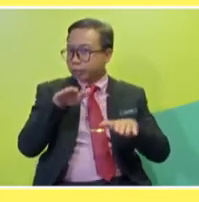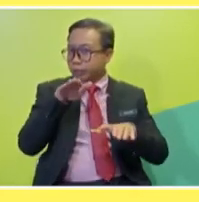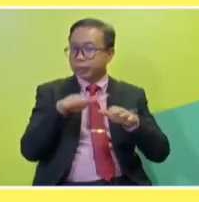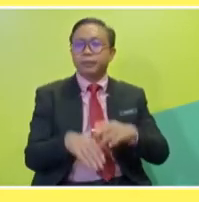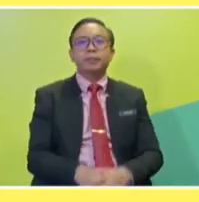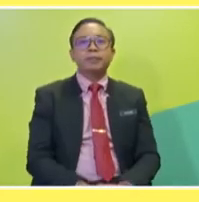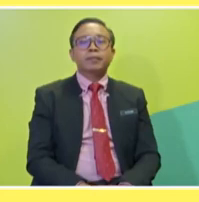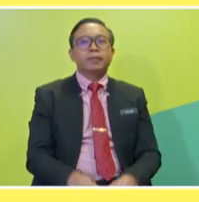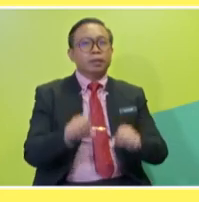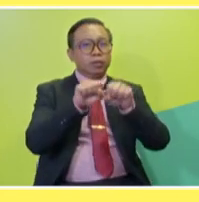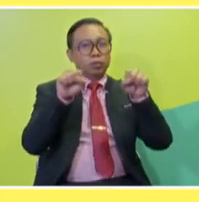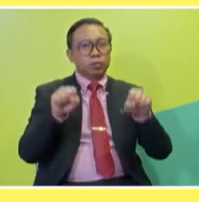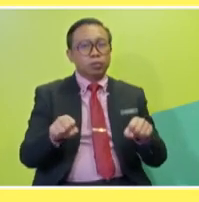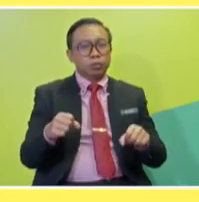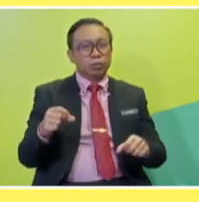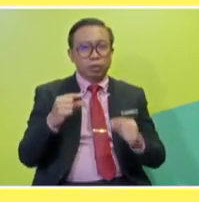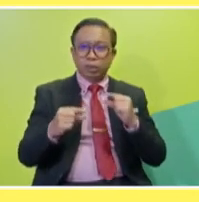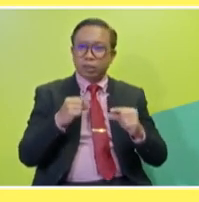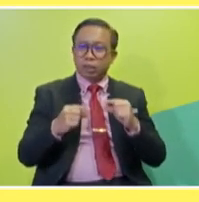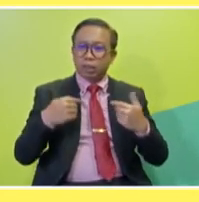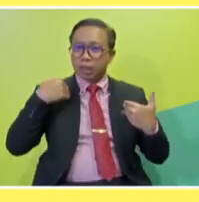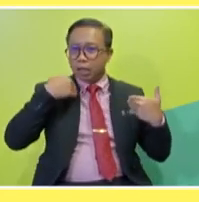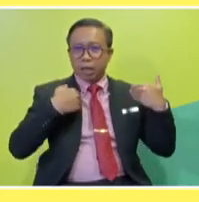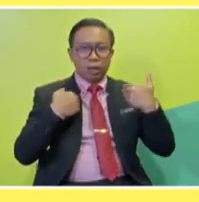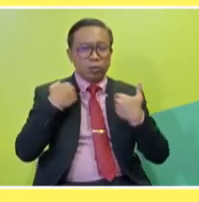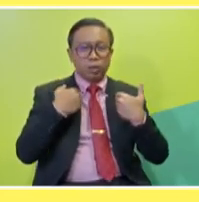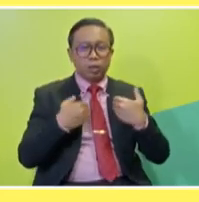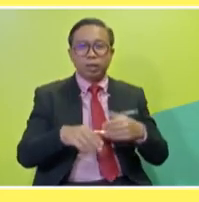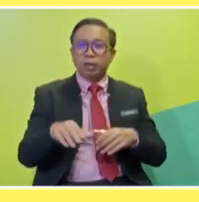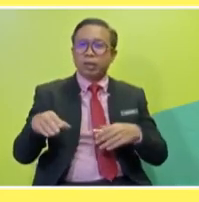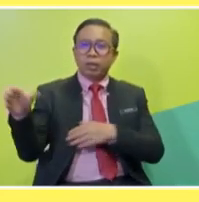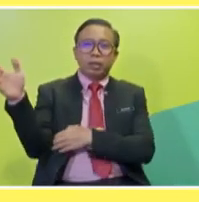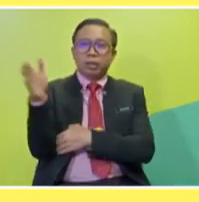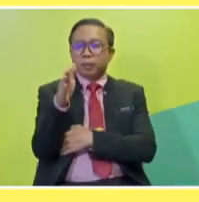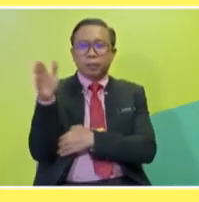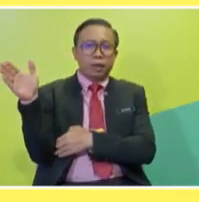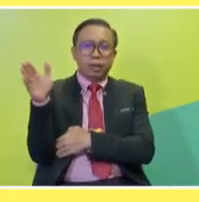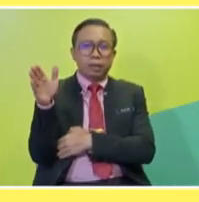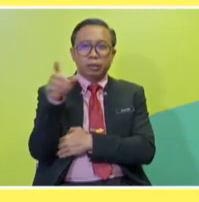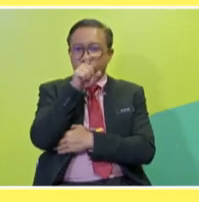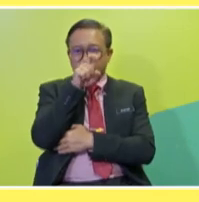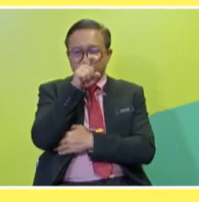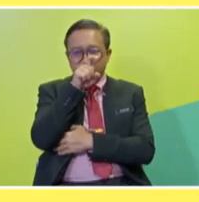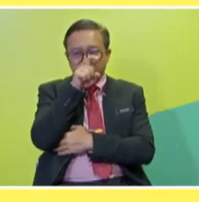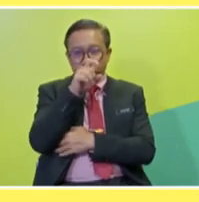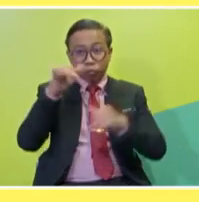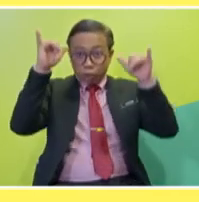struktur pergerakan melihat sesuatu hewan ke Pak sumbu dan juga tanduk